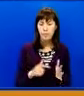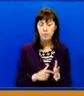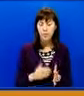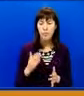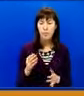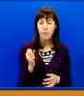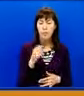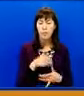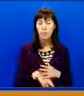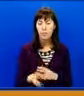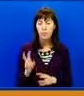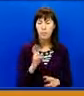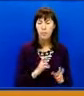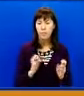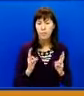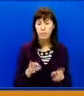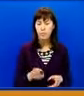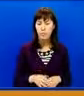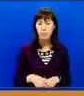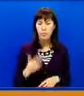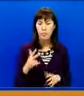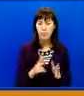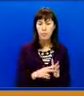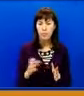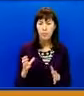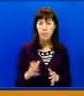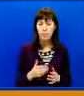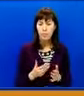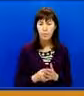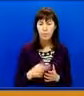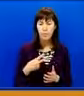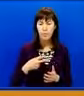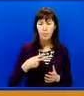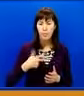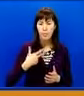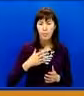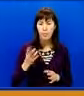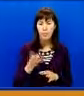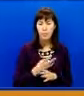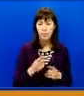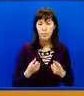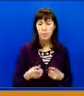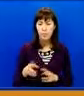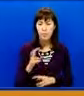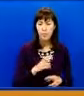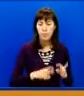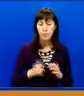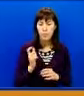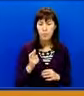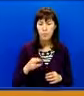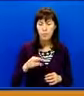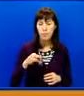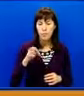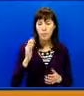поимку скрывшегося от преследования преступника. 28 сентября примерно в 23 часа ночи во время задержания разыскиваемый гражданин